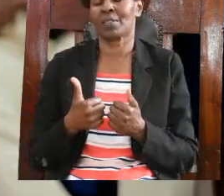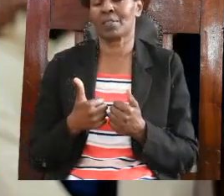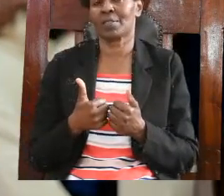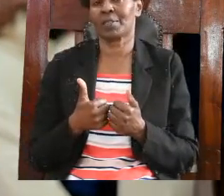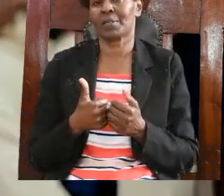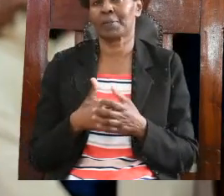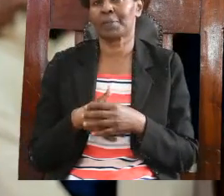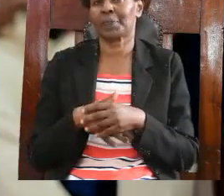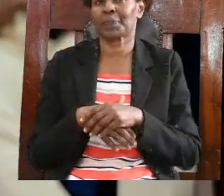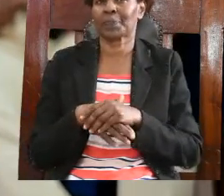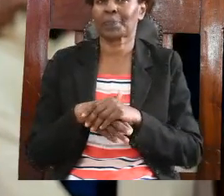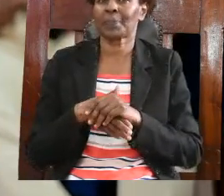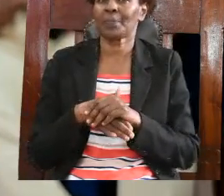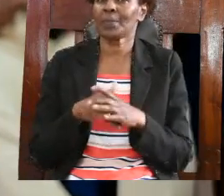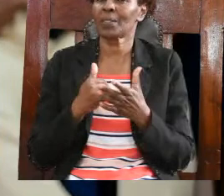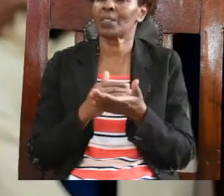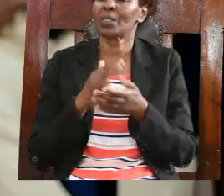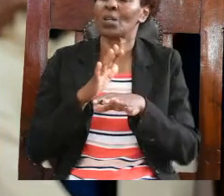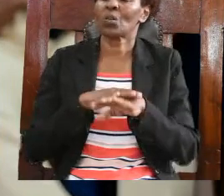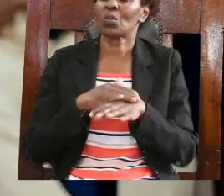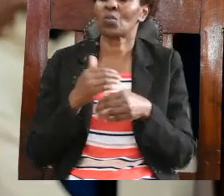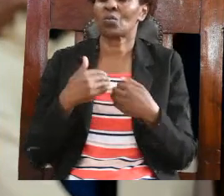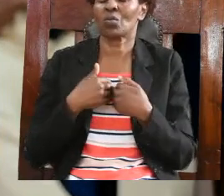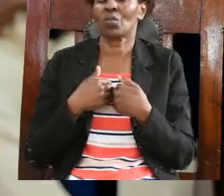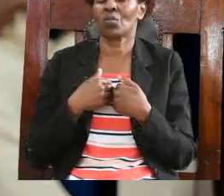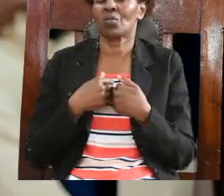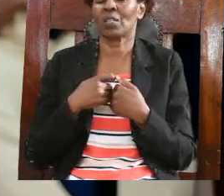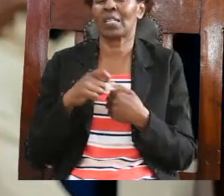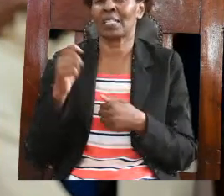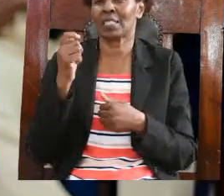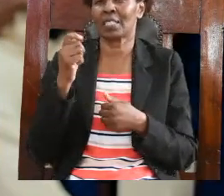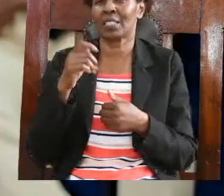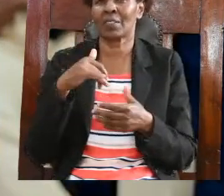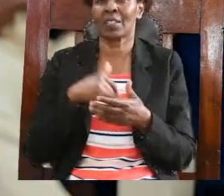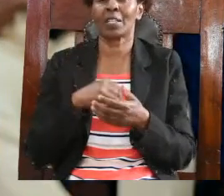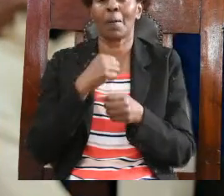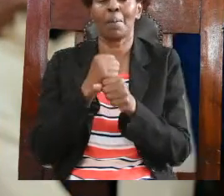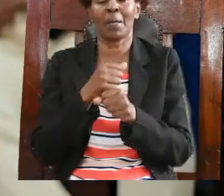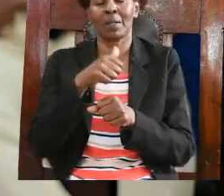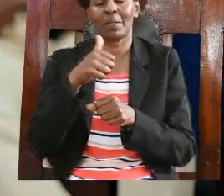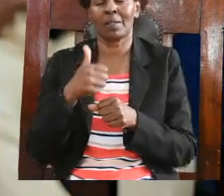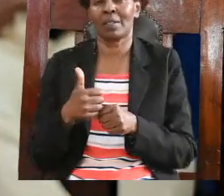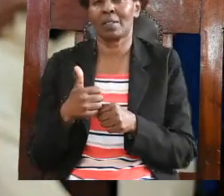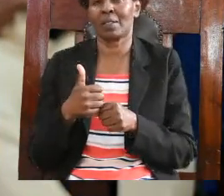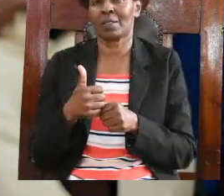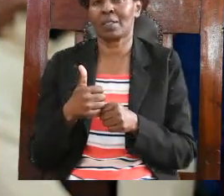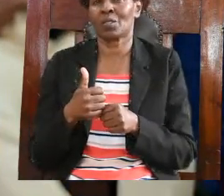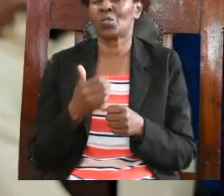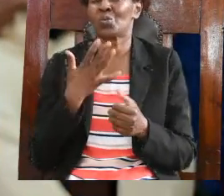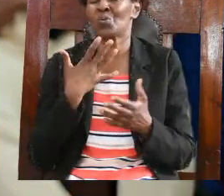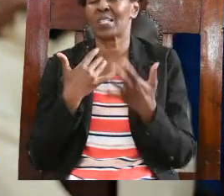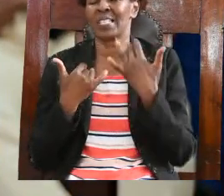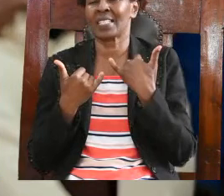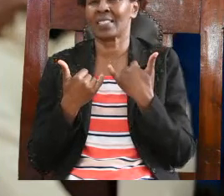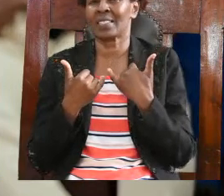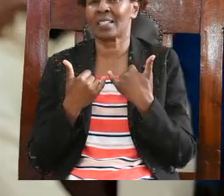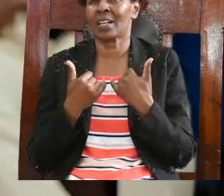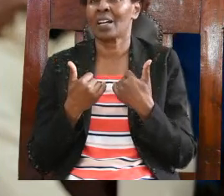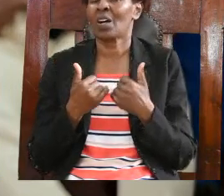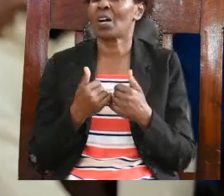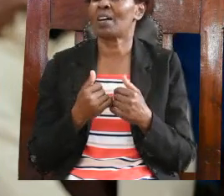watu wengine. Ni vizuri kuwa na ushuhuda ambao wafanya wengine hata kutamani kumjua